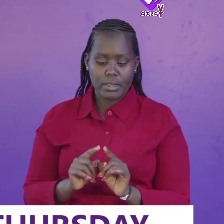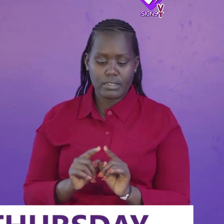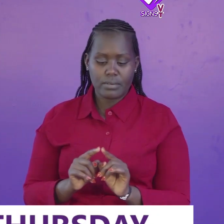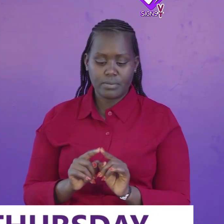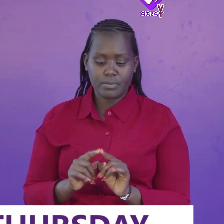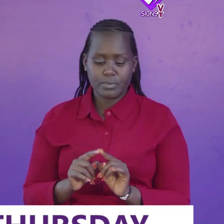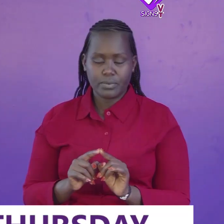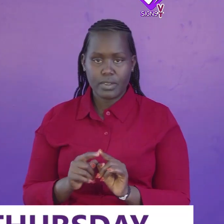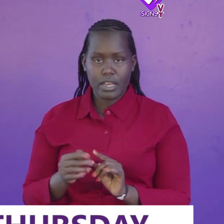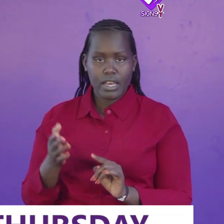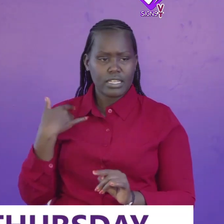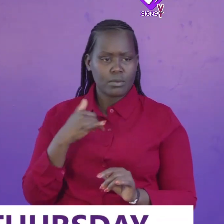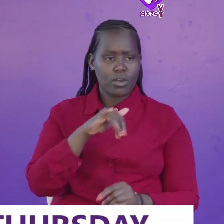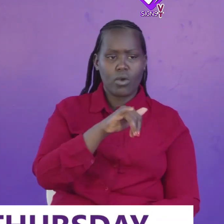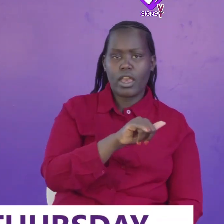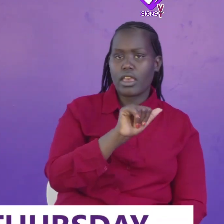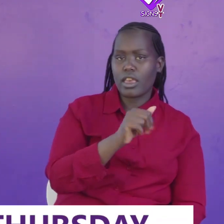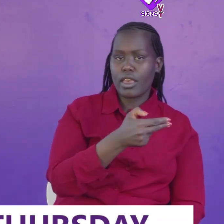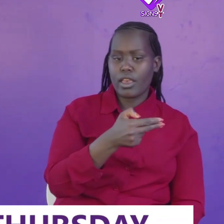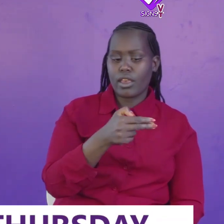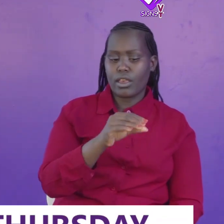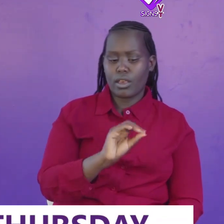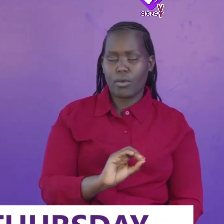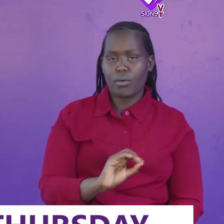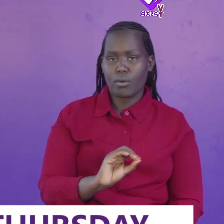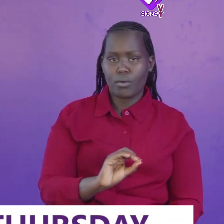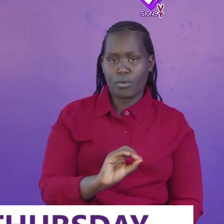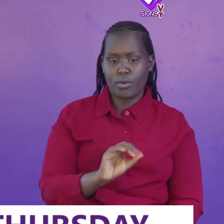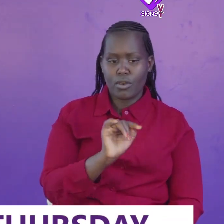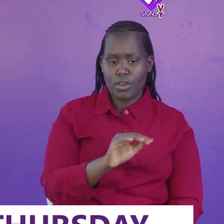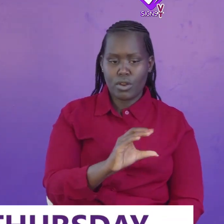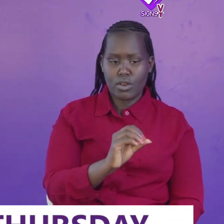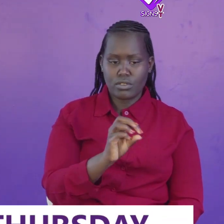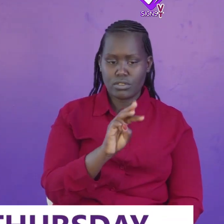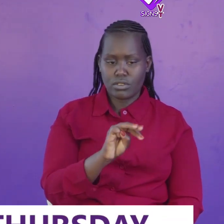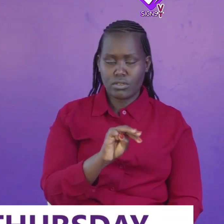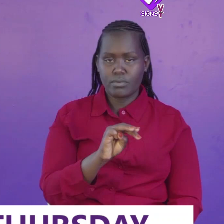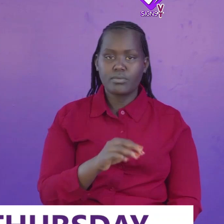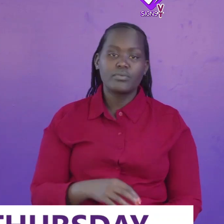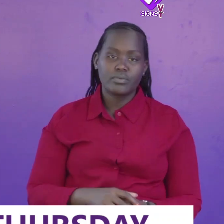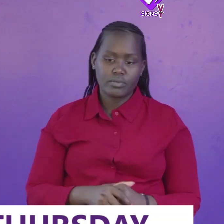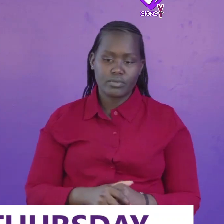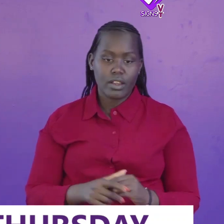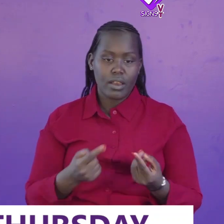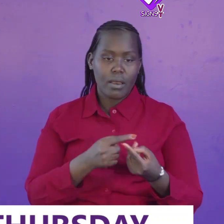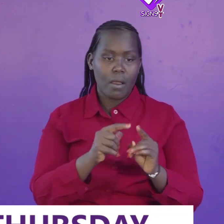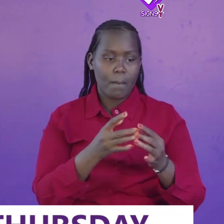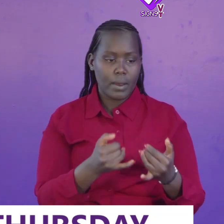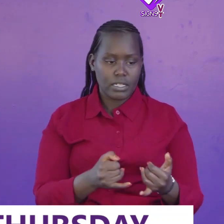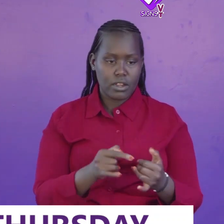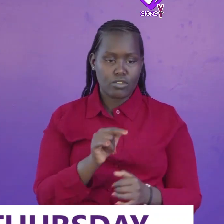nilikuwa sijui Yahoo. Yahoo wa yahoo.com. At least